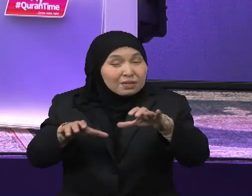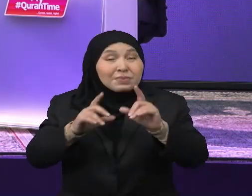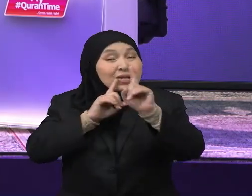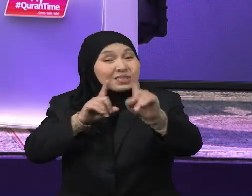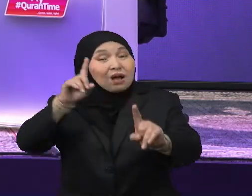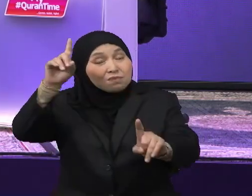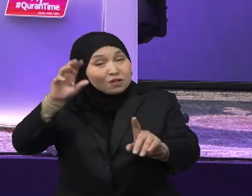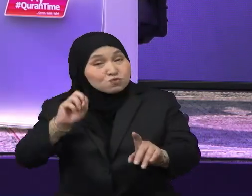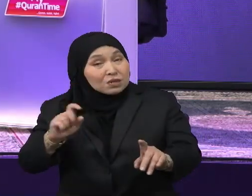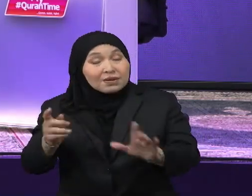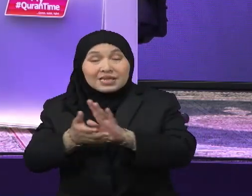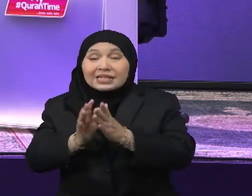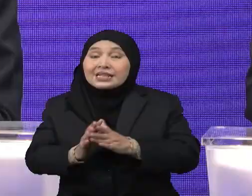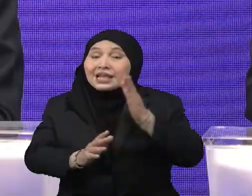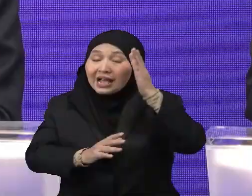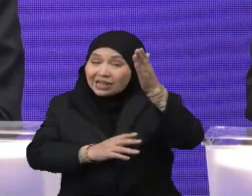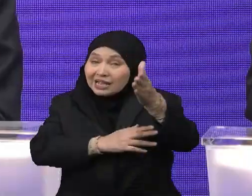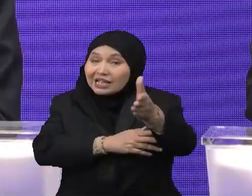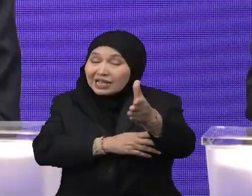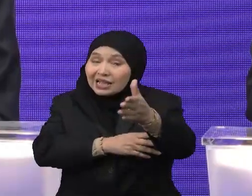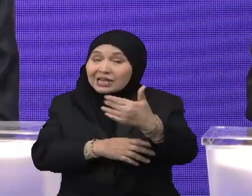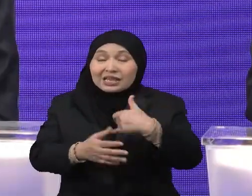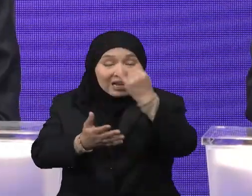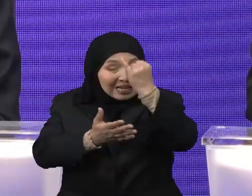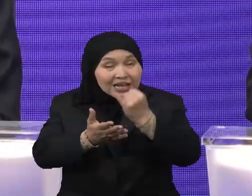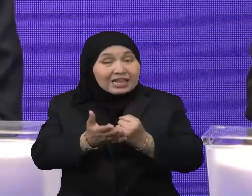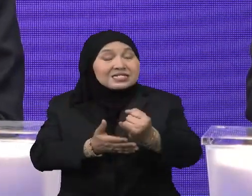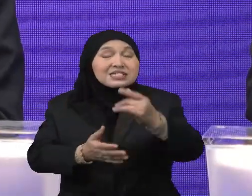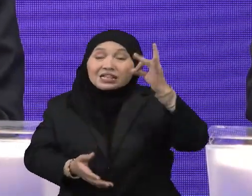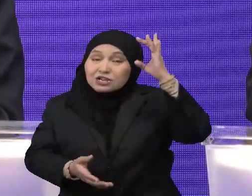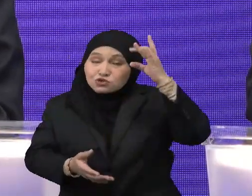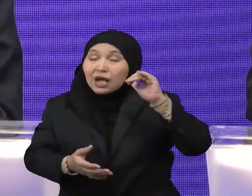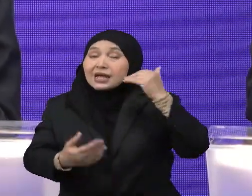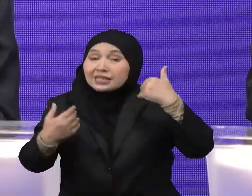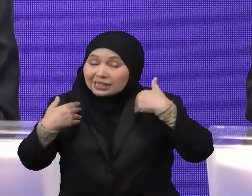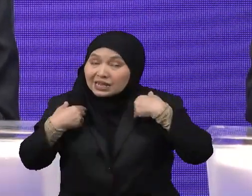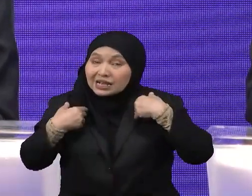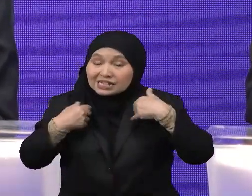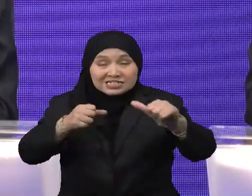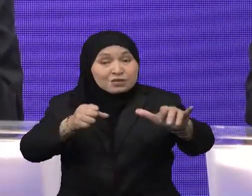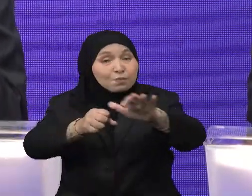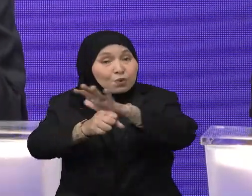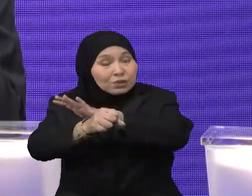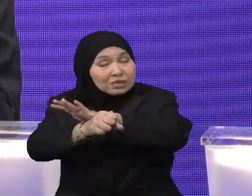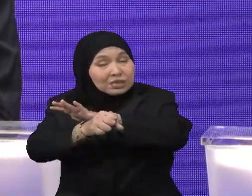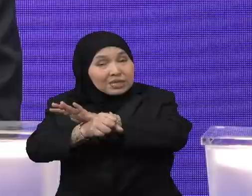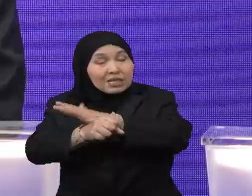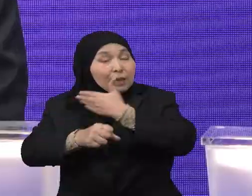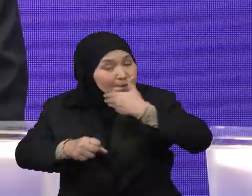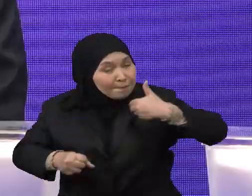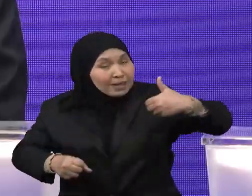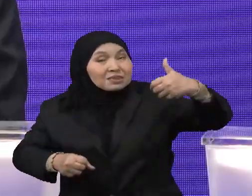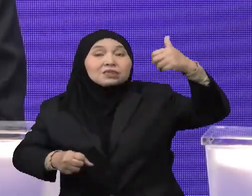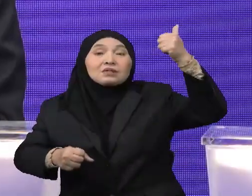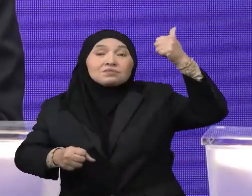subhanahu wa ta'ala maka dia akan ada keikhlasan dan Insyaallah akan ada kesempurnaan sebaiknya